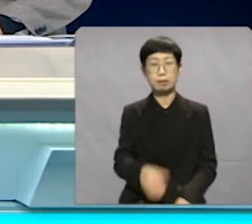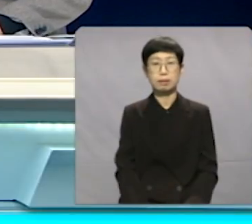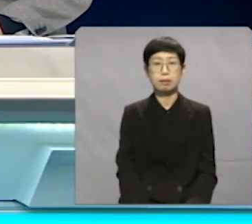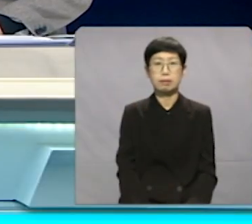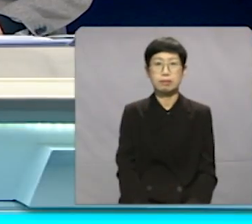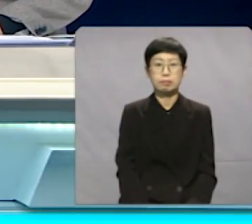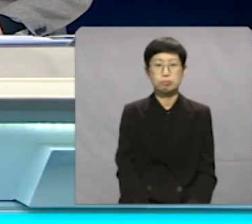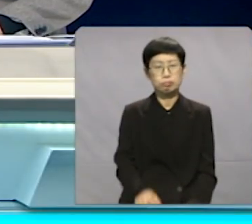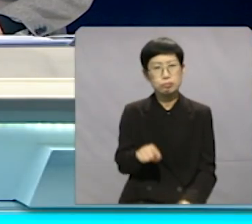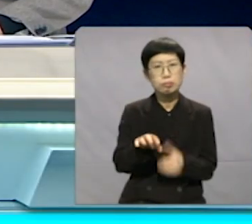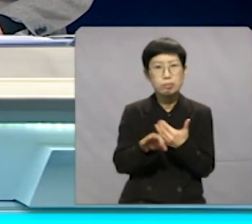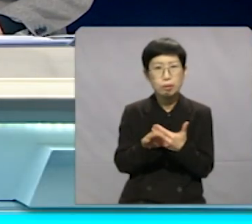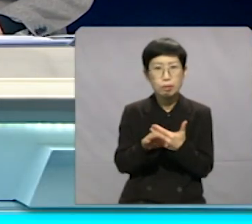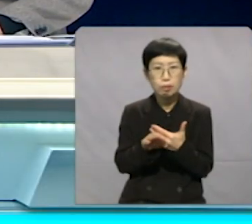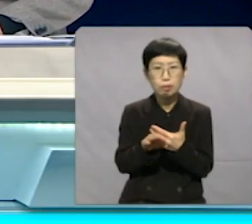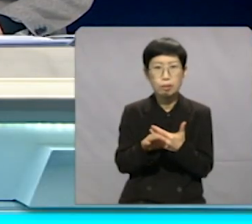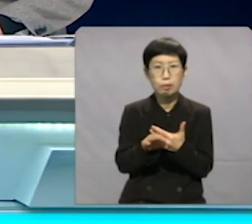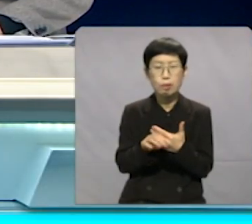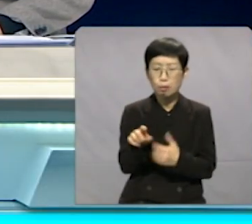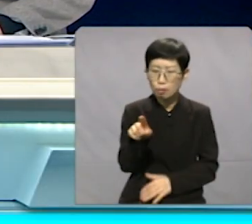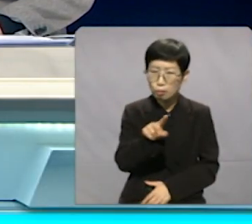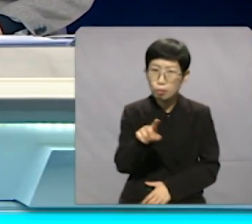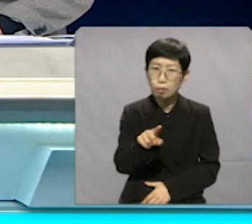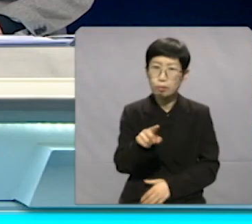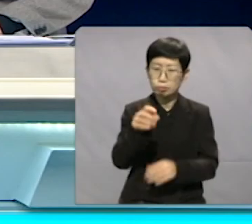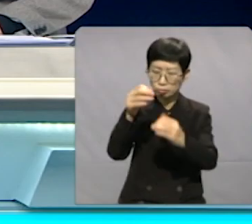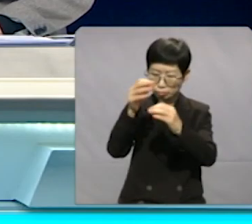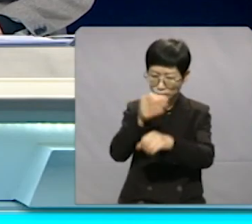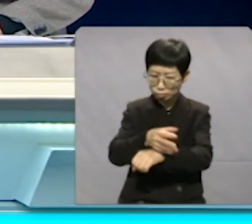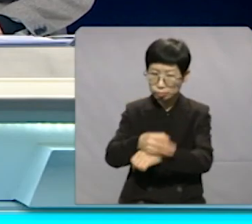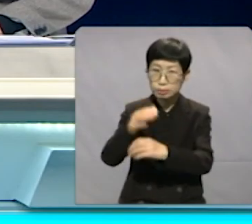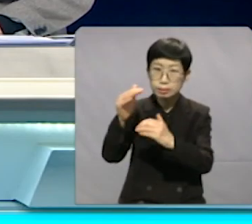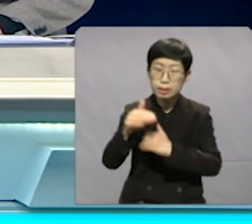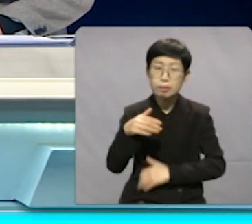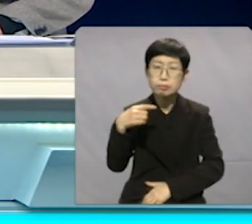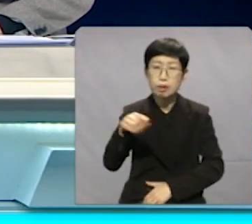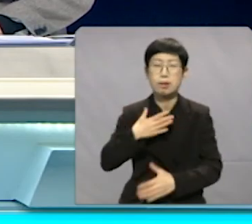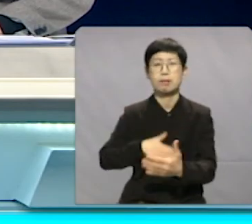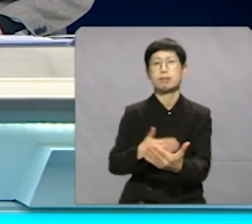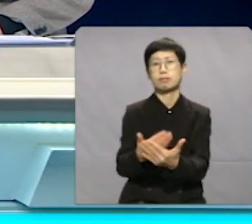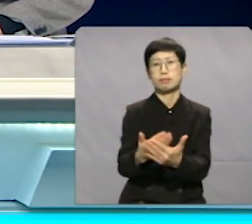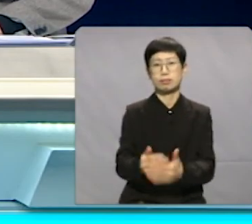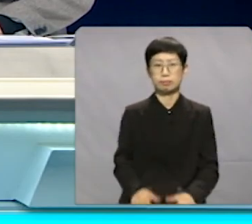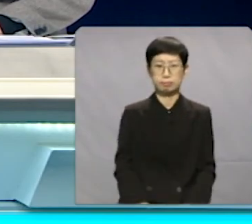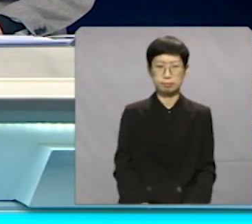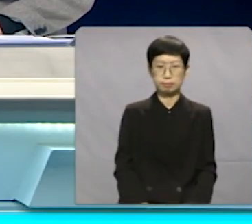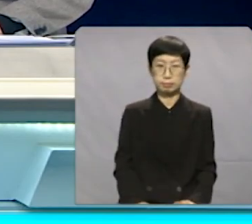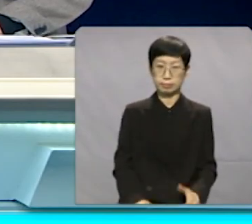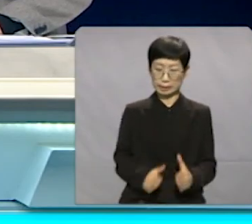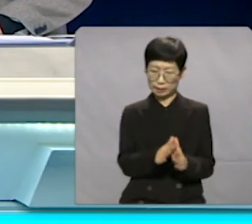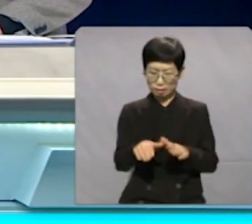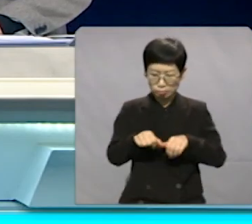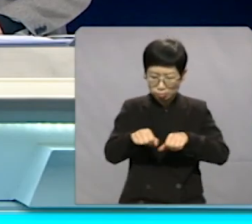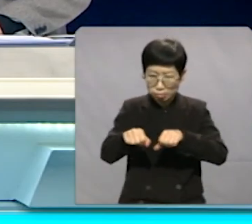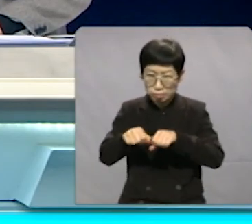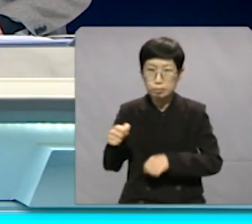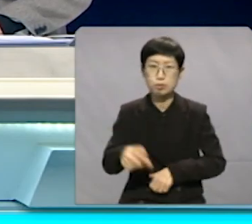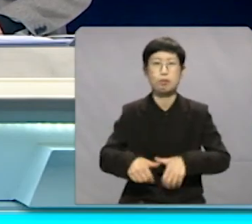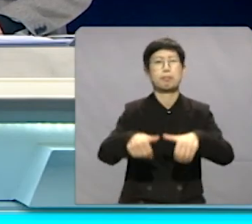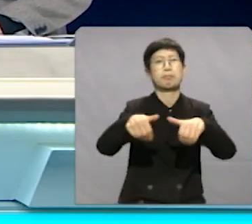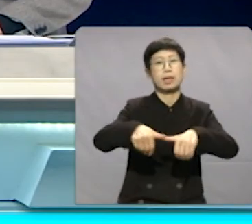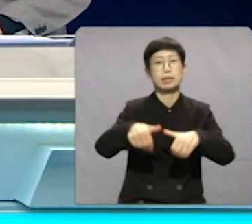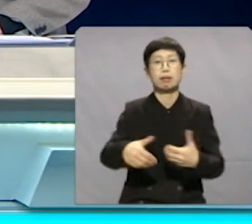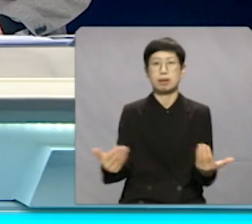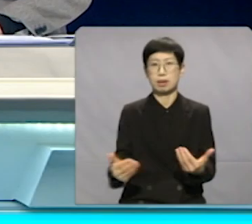네네네. 좀 구체적으로 어떤 형태의 수요일까 좀 약간 감이 안 오시는 분들도 있을 것 같아요. 가정부나 비서 역할을 아, 하겠죠. 예. 가령